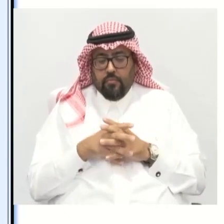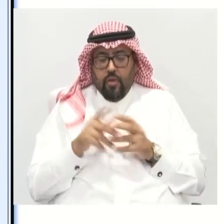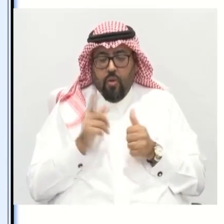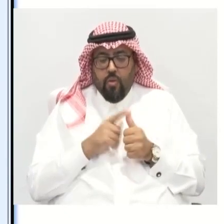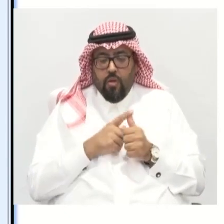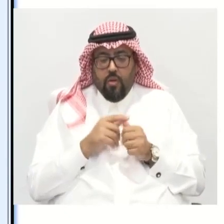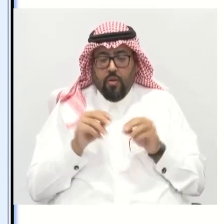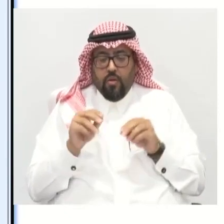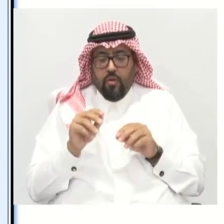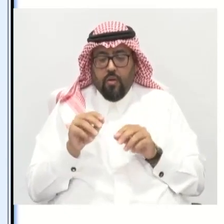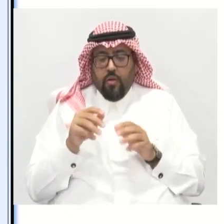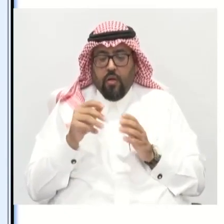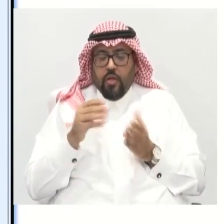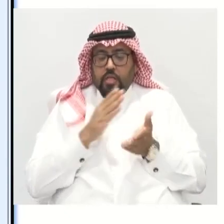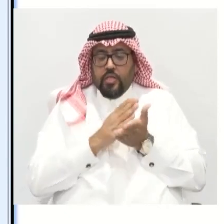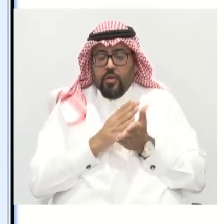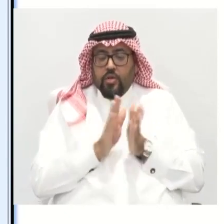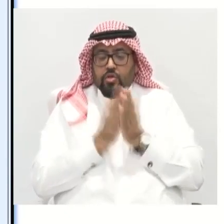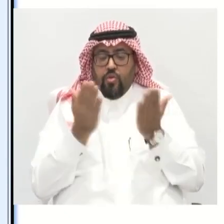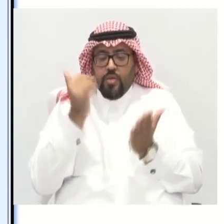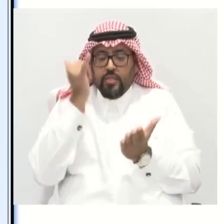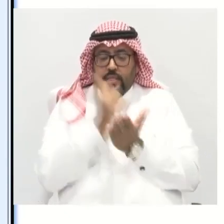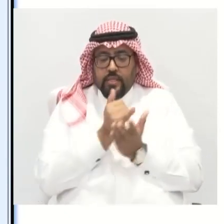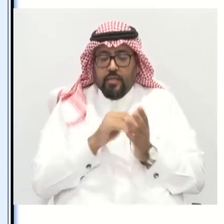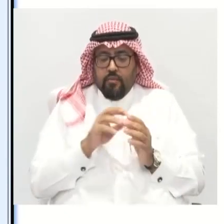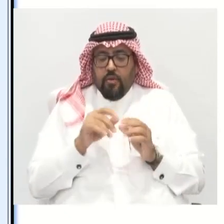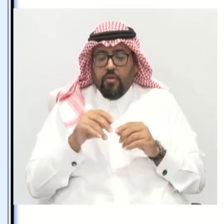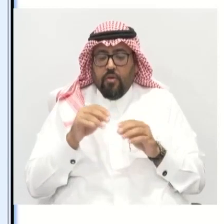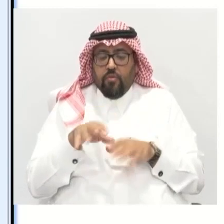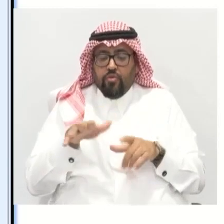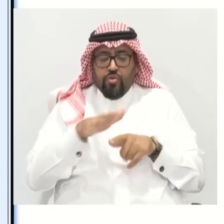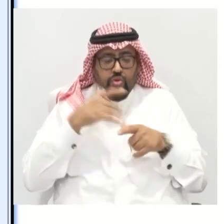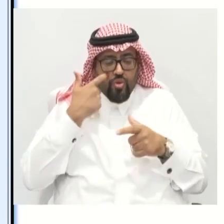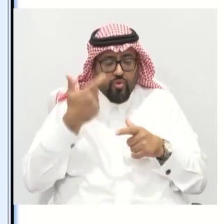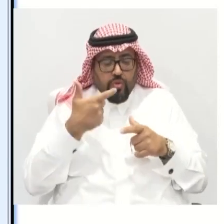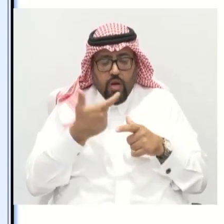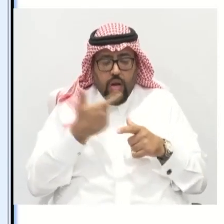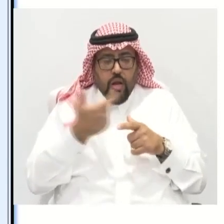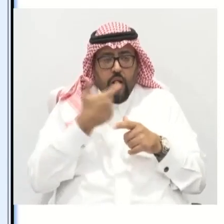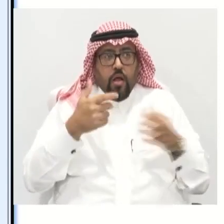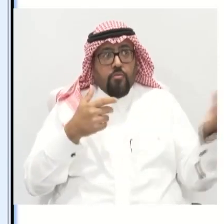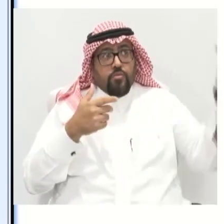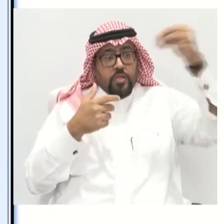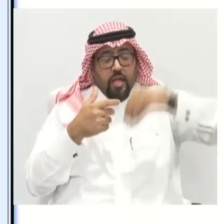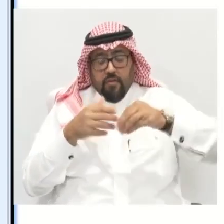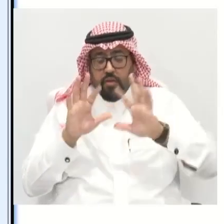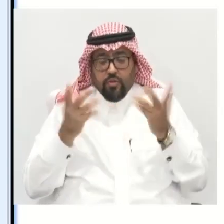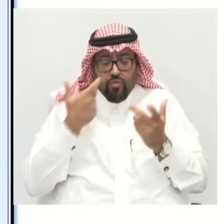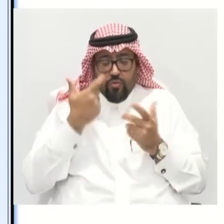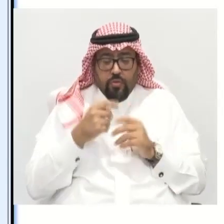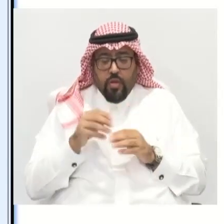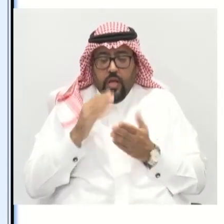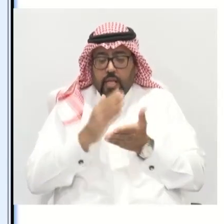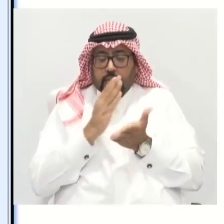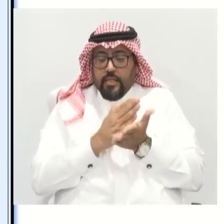الاولى تتولى اصدار الجوازات للمواطنين ومتابعتها وشؤون المقيمين الفقره الثانيه